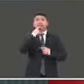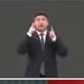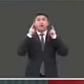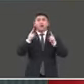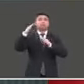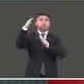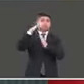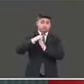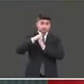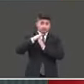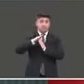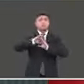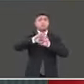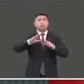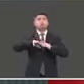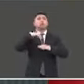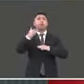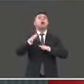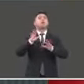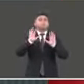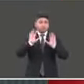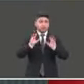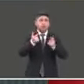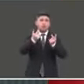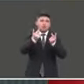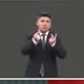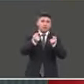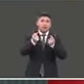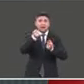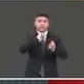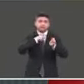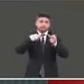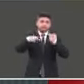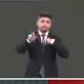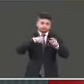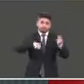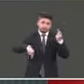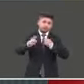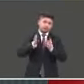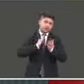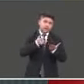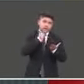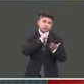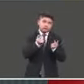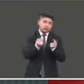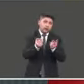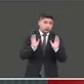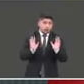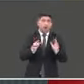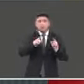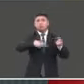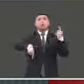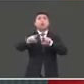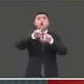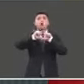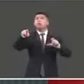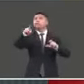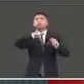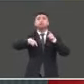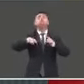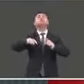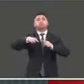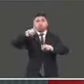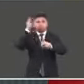ardından Elbette ufak tefek aksaklıklar olmuştur Ama bunlar da ilgili kurumlarımız